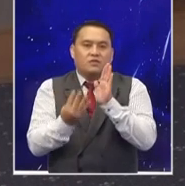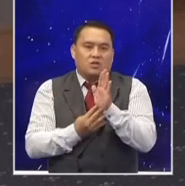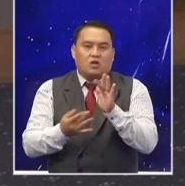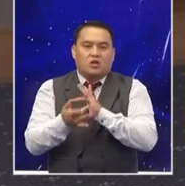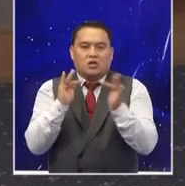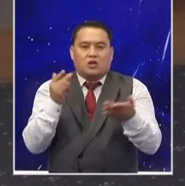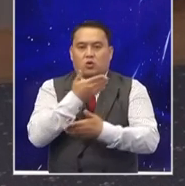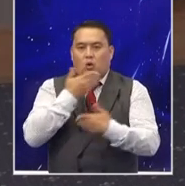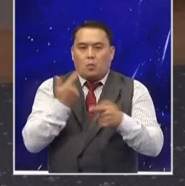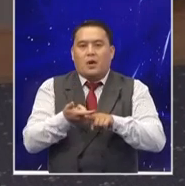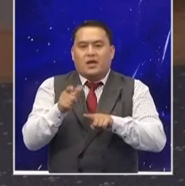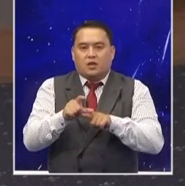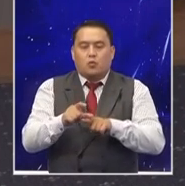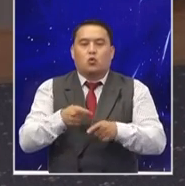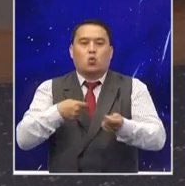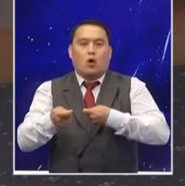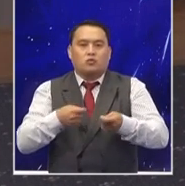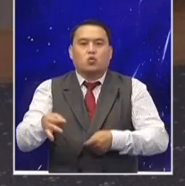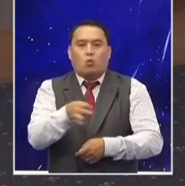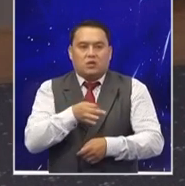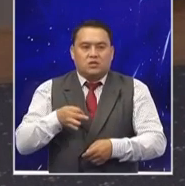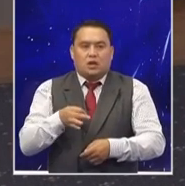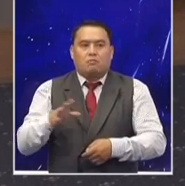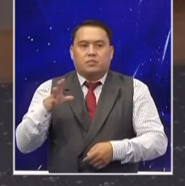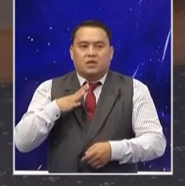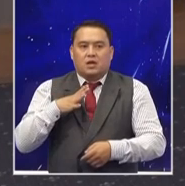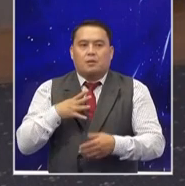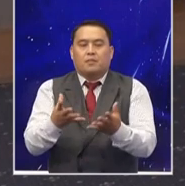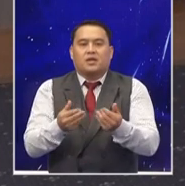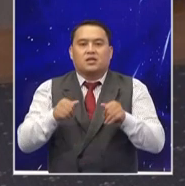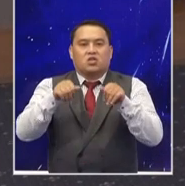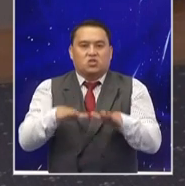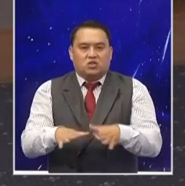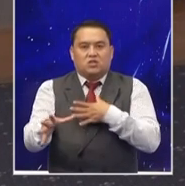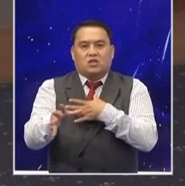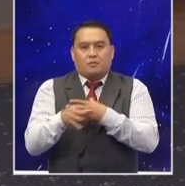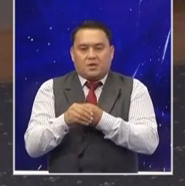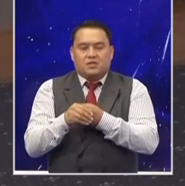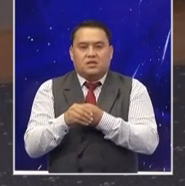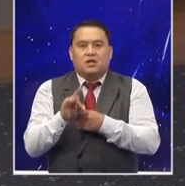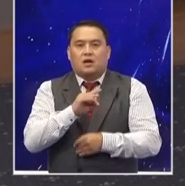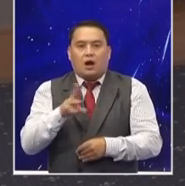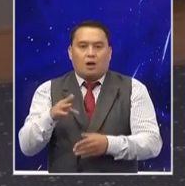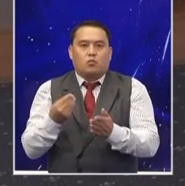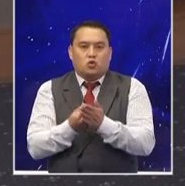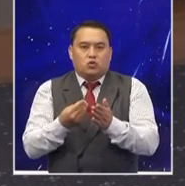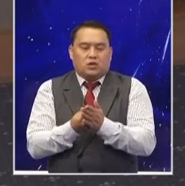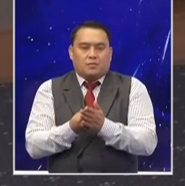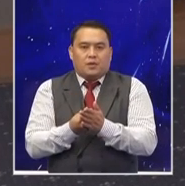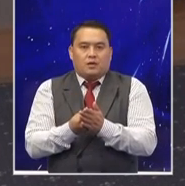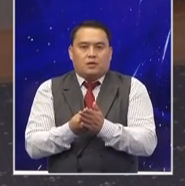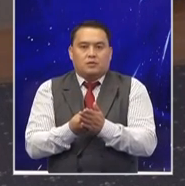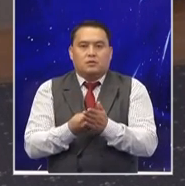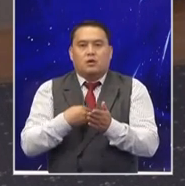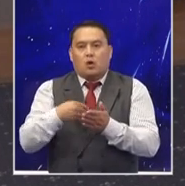интернет отсутствует поэтому руководством области было принято решение совместно с республиканским бюджетом будет